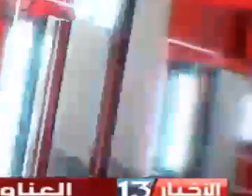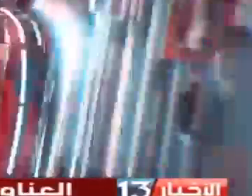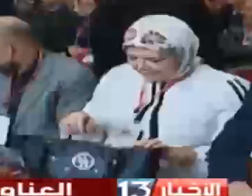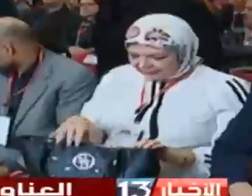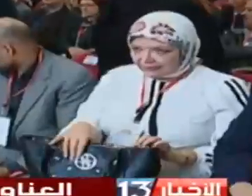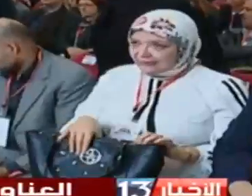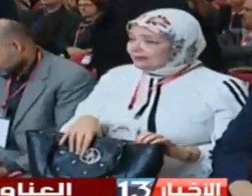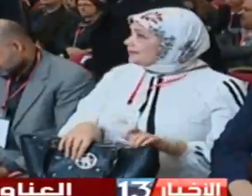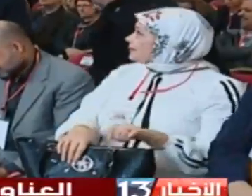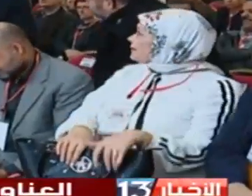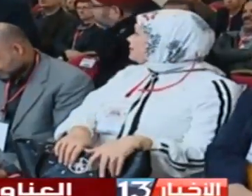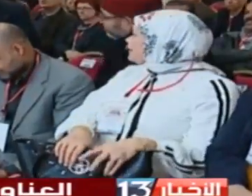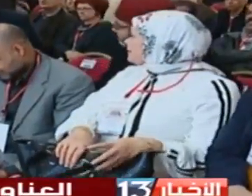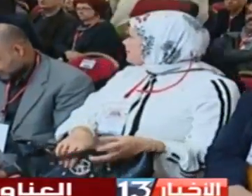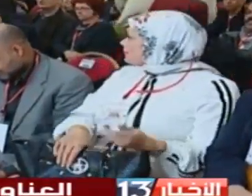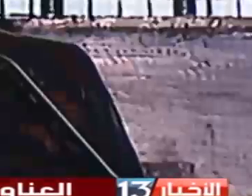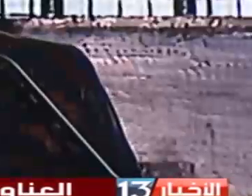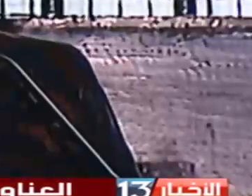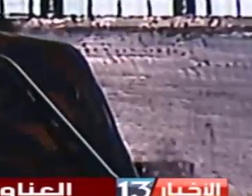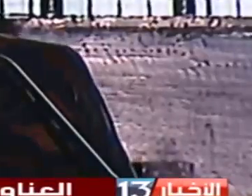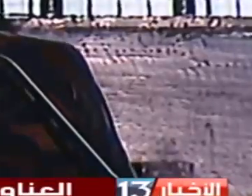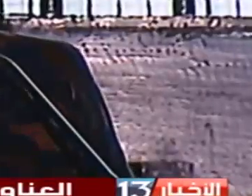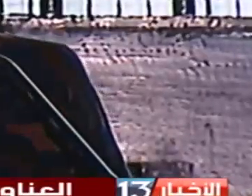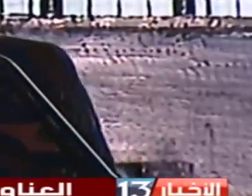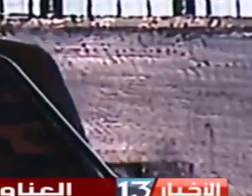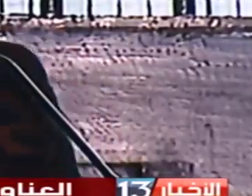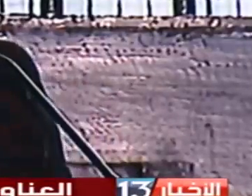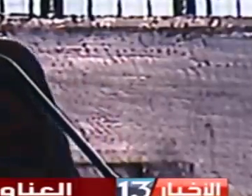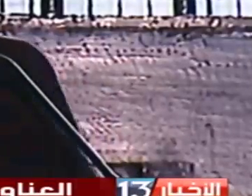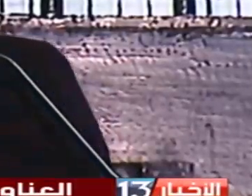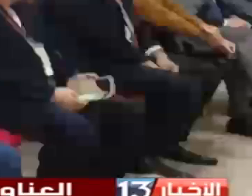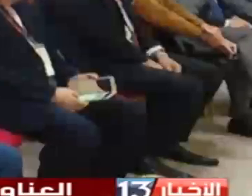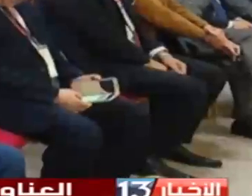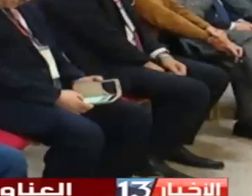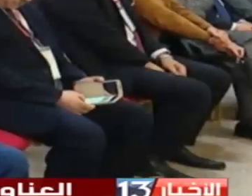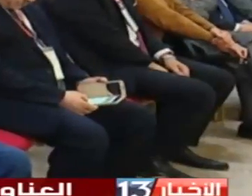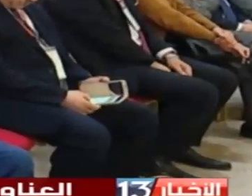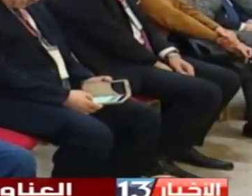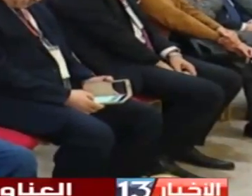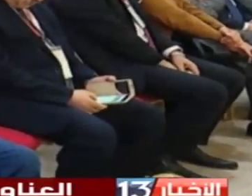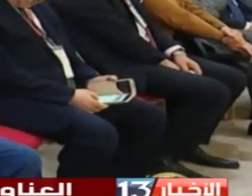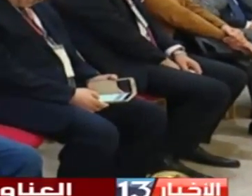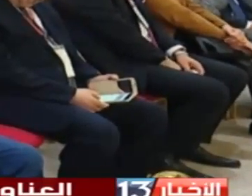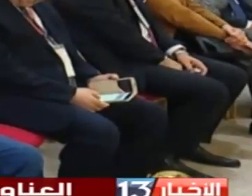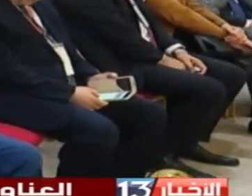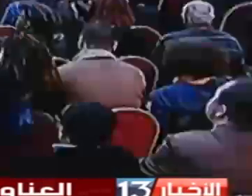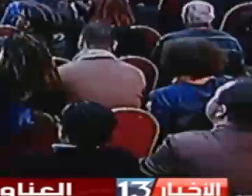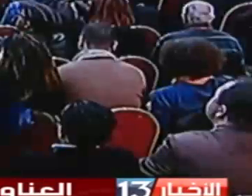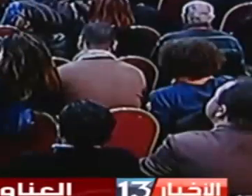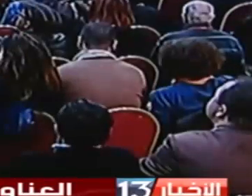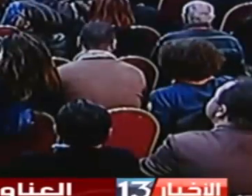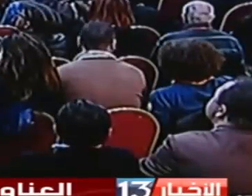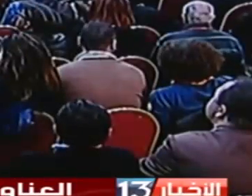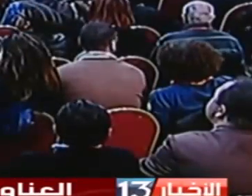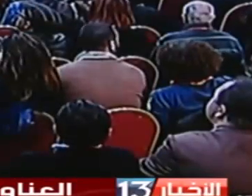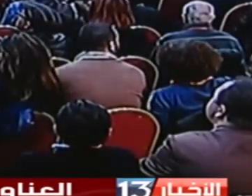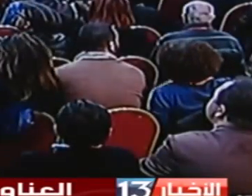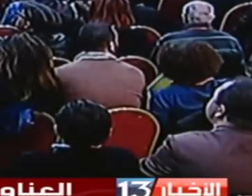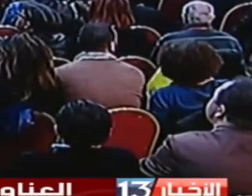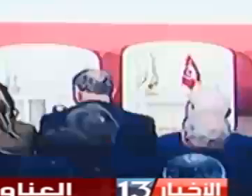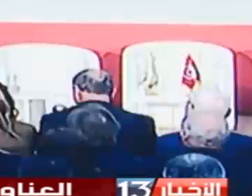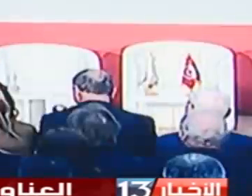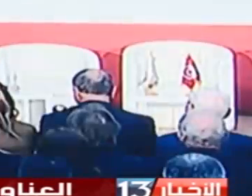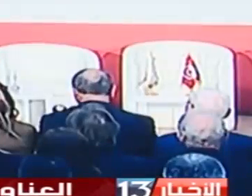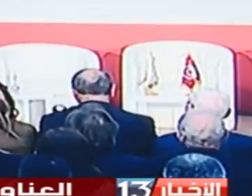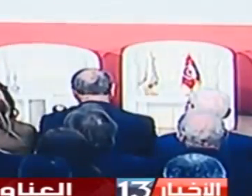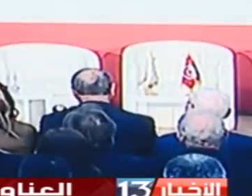الشعبيه هيئه الحقيقه والكرامه تنهي اعمالها بعقد المؤتمر الختامي للهيئه والتاكيد على ضروره تنفيذ التوصيات المتعلقه